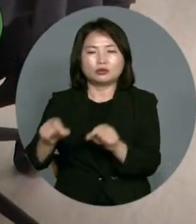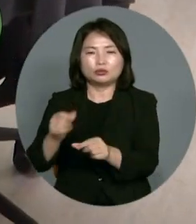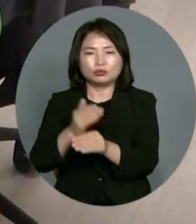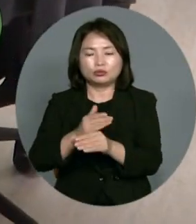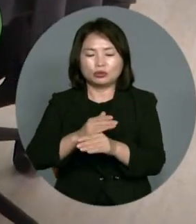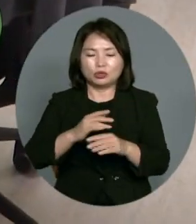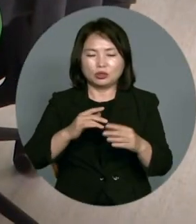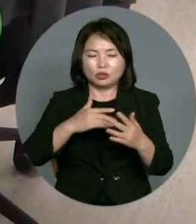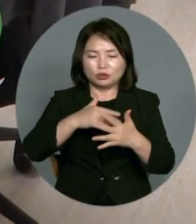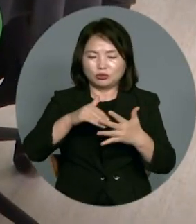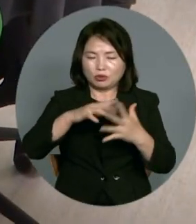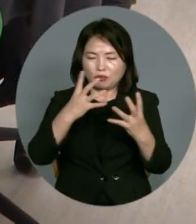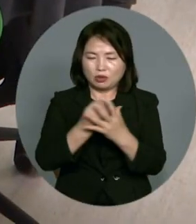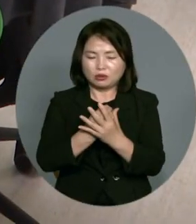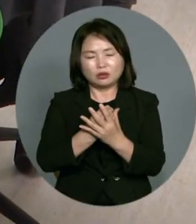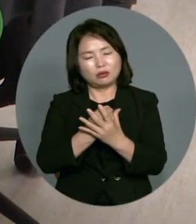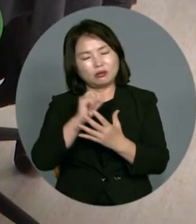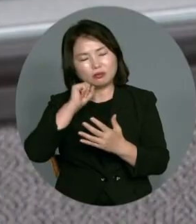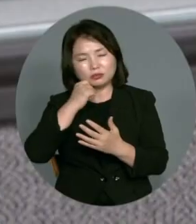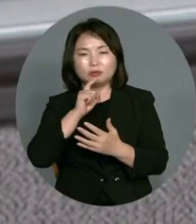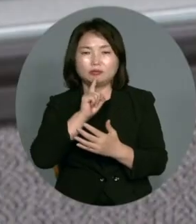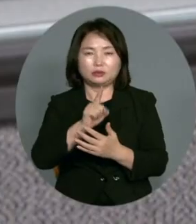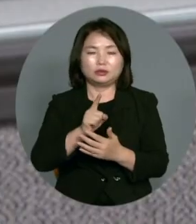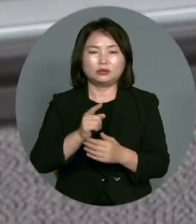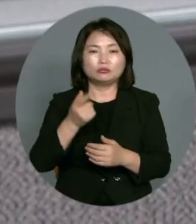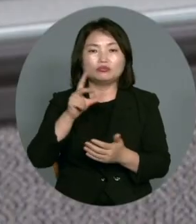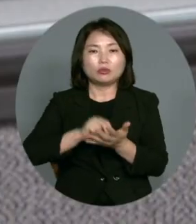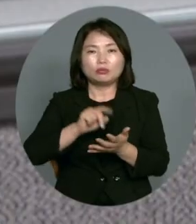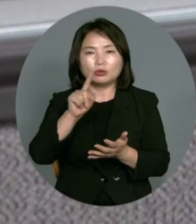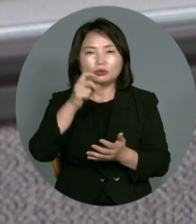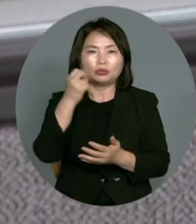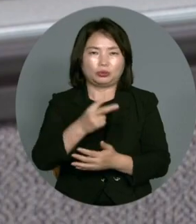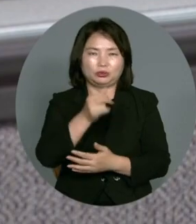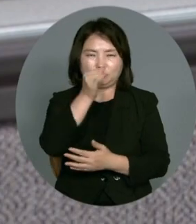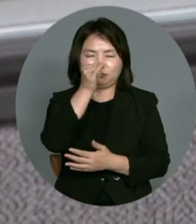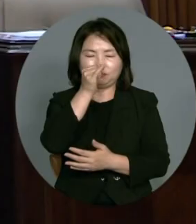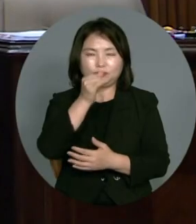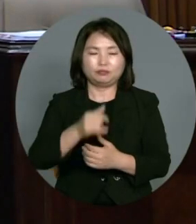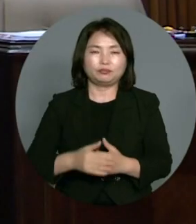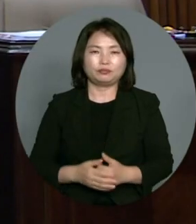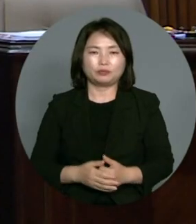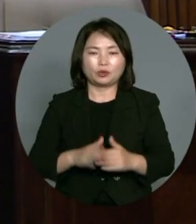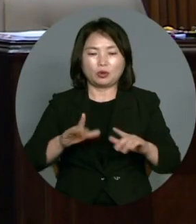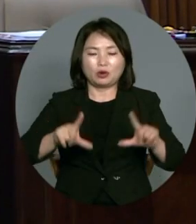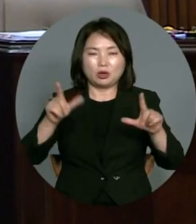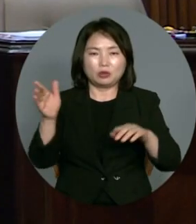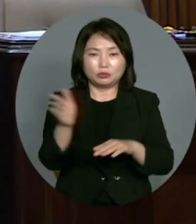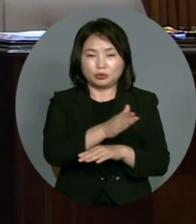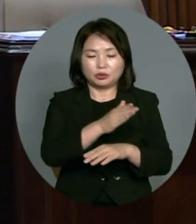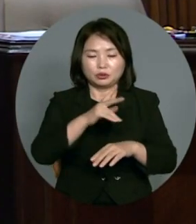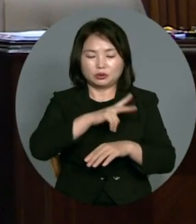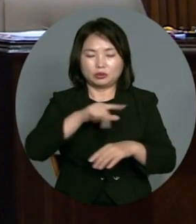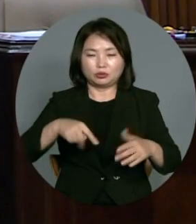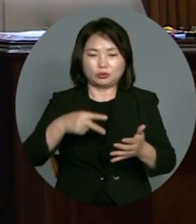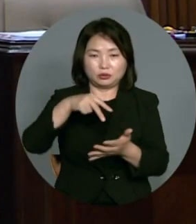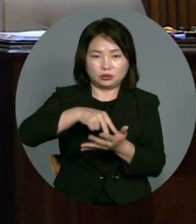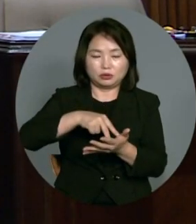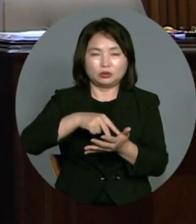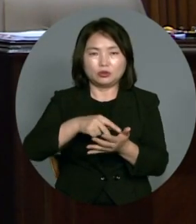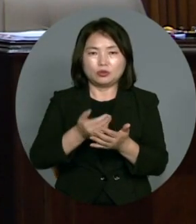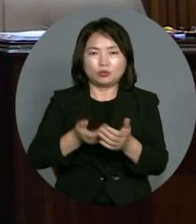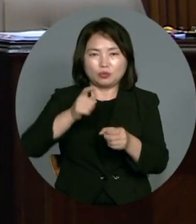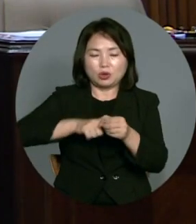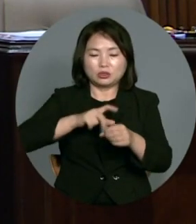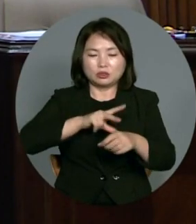정원을 채우기는 어렵다 는 곳도 있습니다 문제는 이뿐만이 아닙니다 올해부터 지방 의 독립성을 높이기 위해